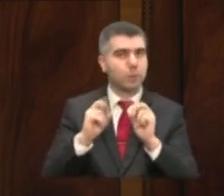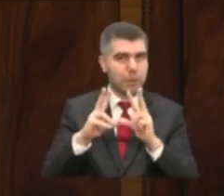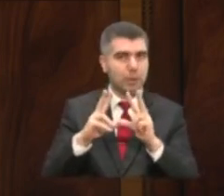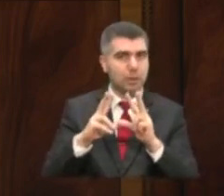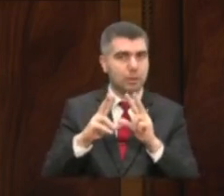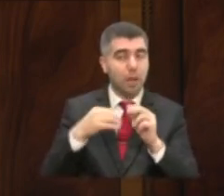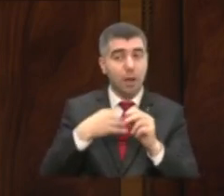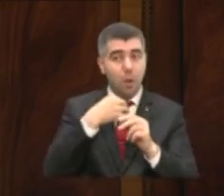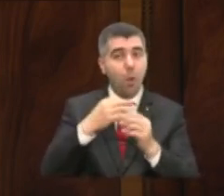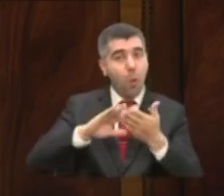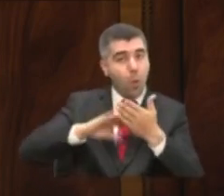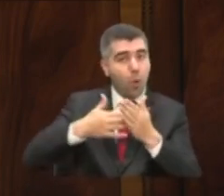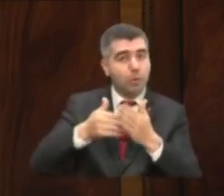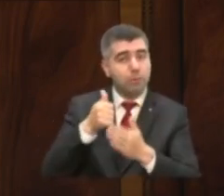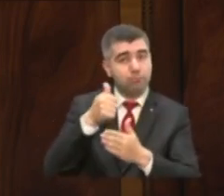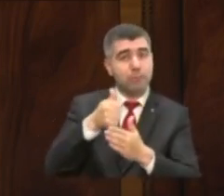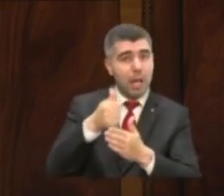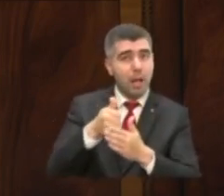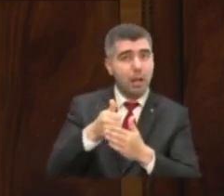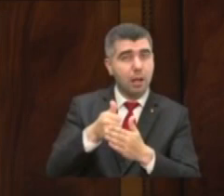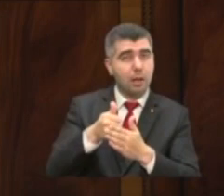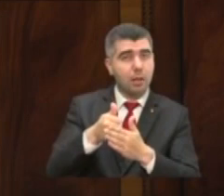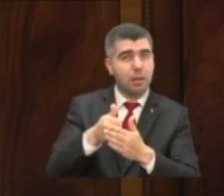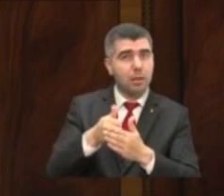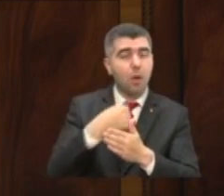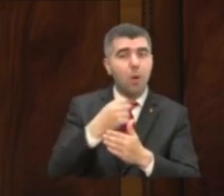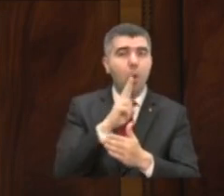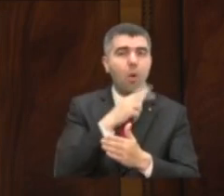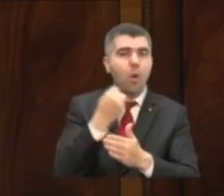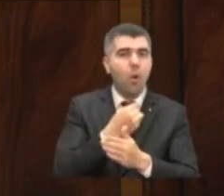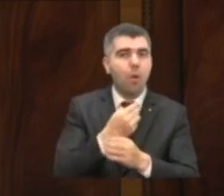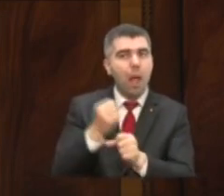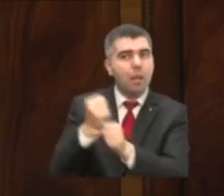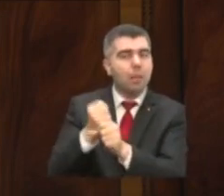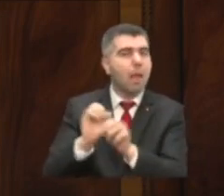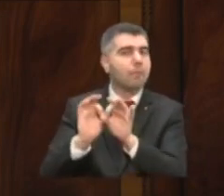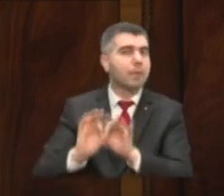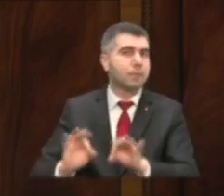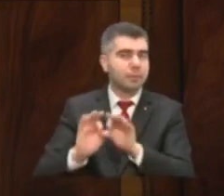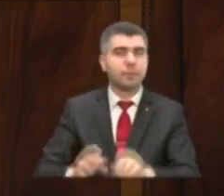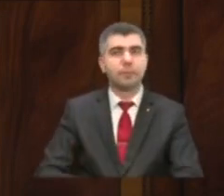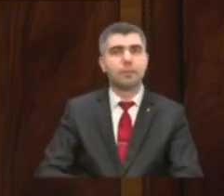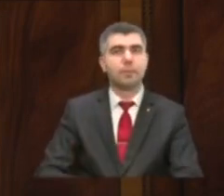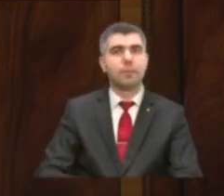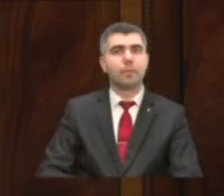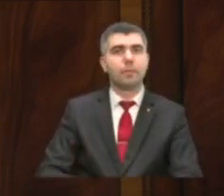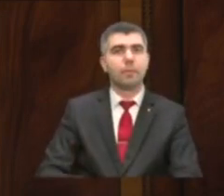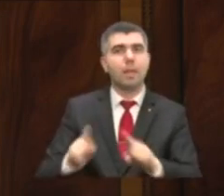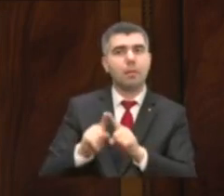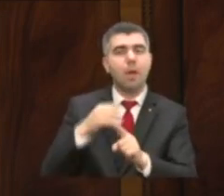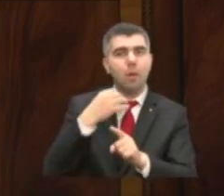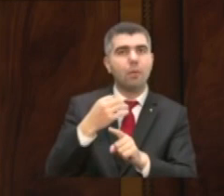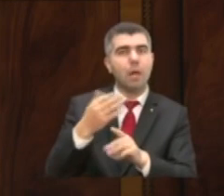شيء مقد؟ إلا كان كل شيء مقد يكون صافي هذه الحكومة كاع ما غادي تجي بالمناسبة، وكون غادي يبقاو هذوك اللي كانوا قبل منا.